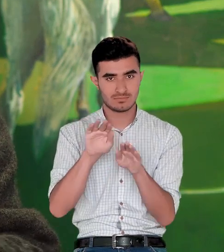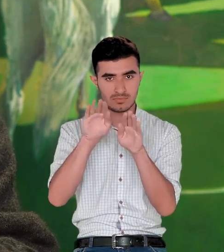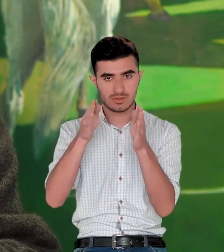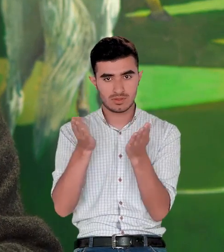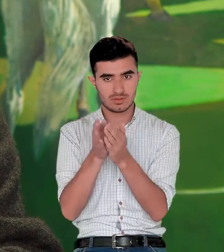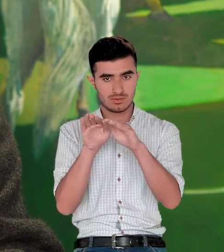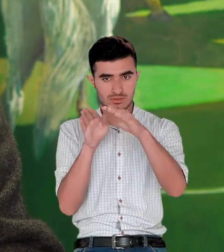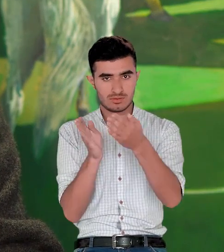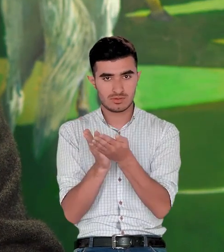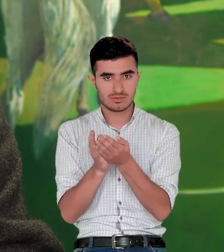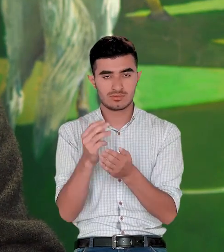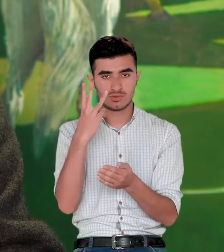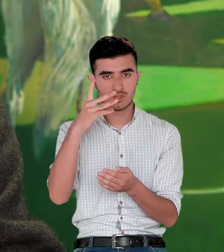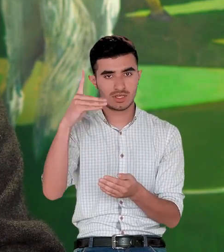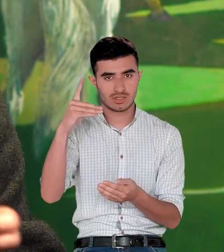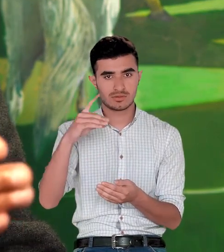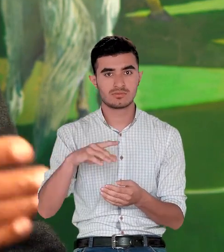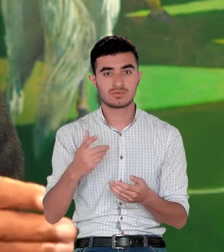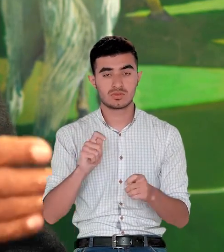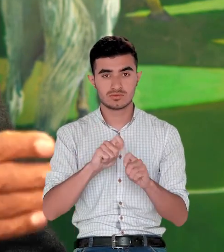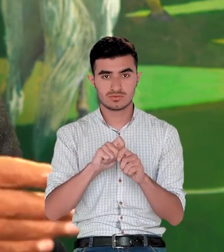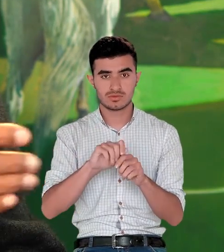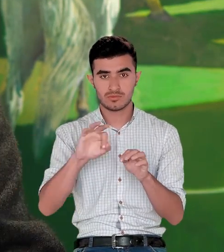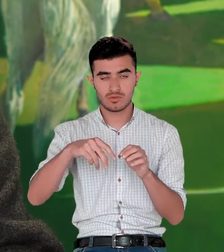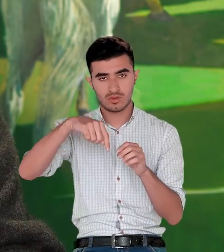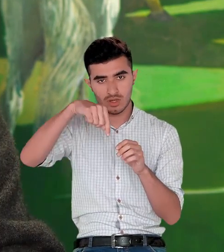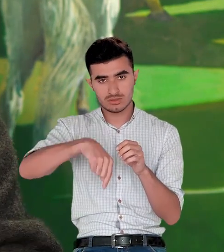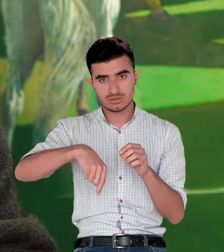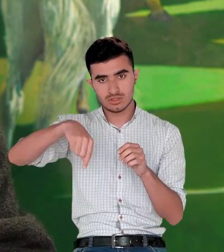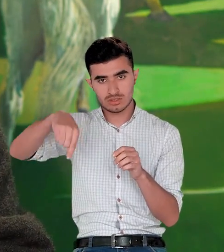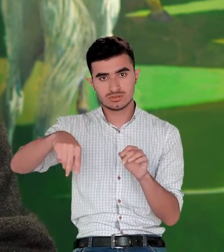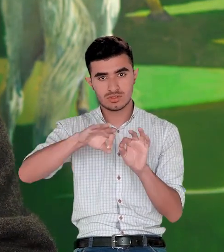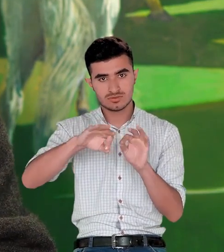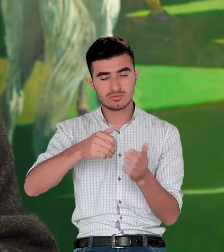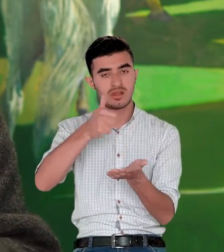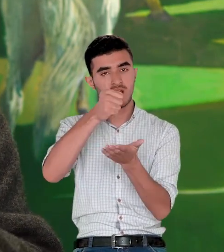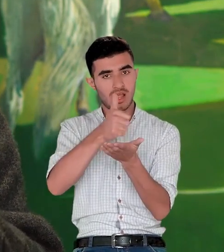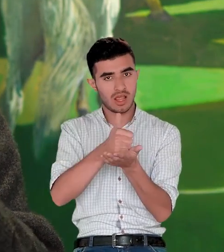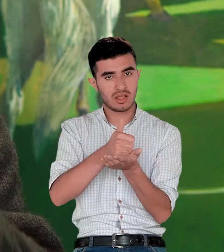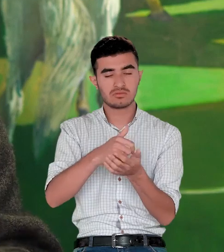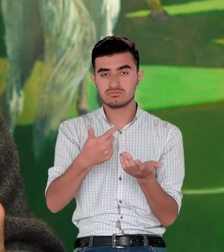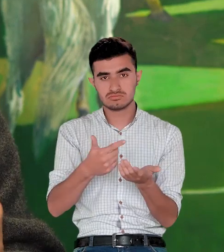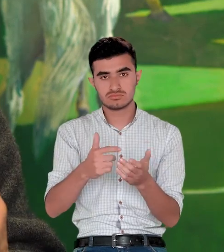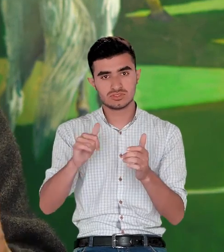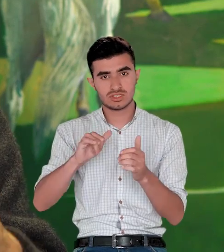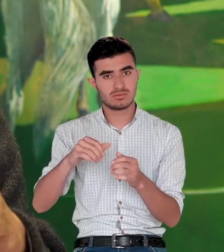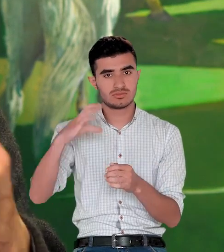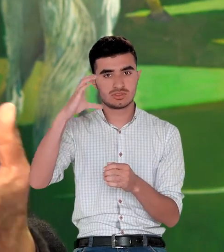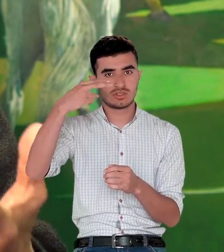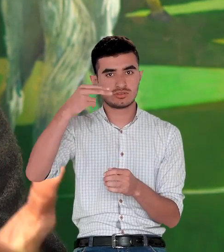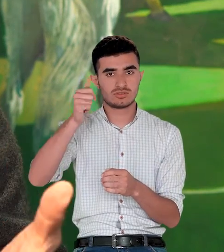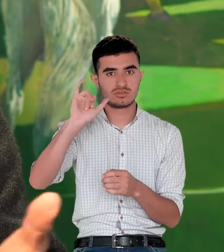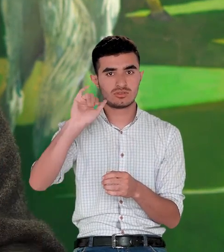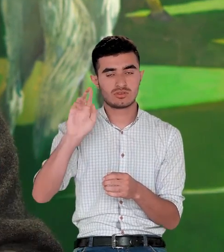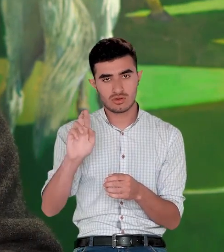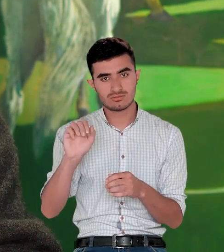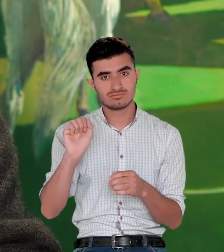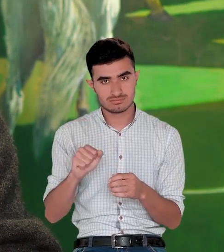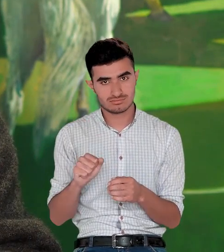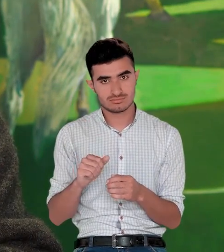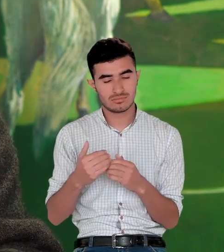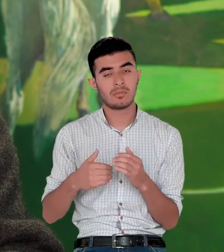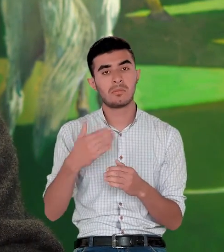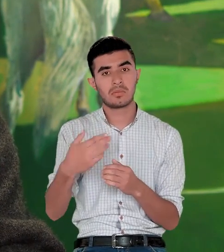تو اس طرح کر کے ایسا ایسا ایسا چیزیں ہم نے شروع کر دی. پھر یہ تھا کہ شیڈنگ کیسے